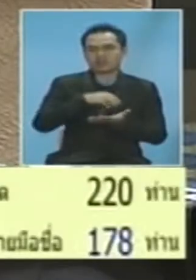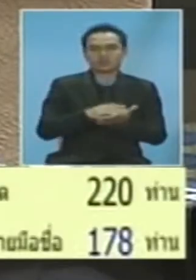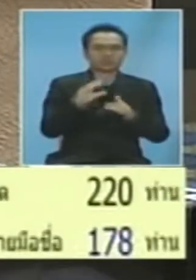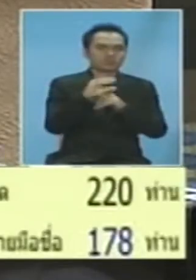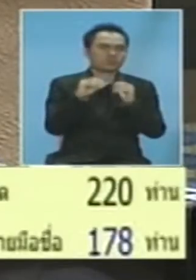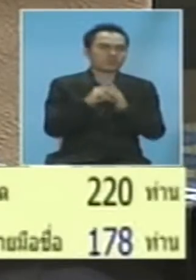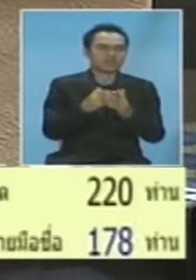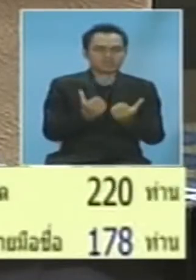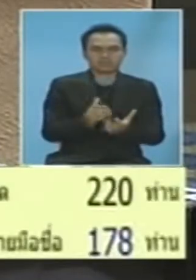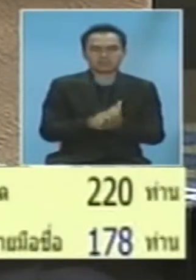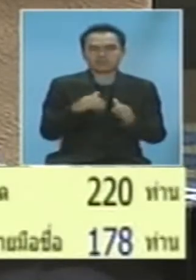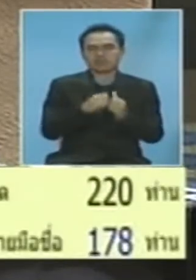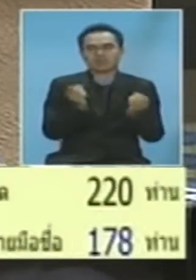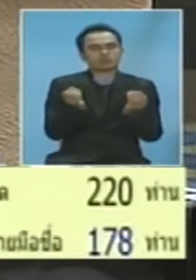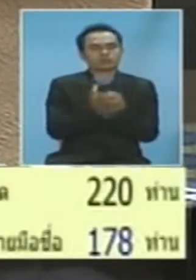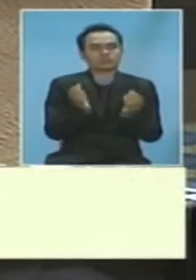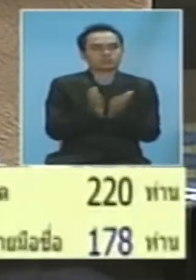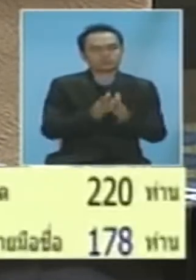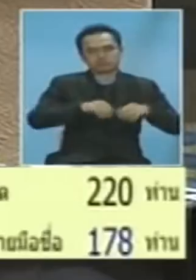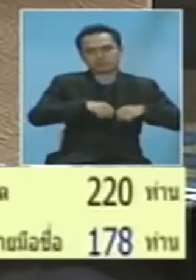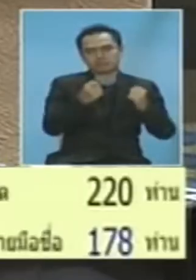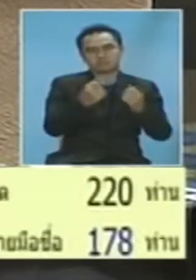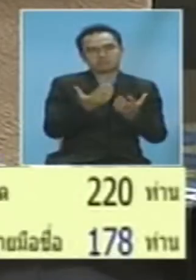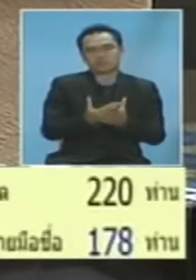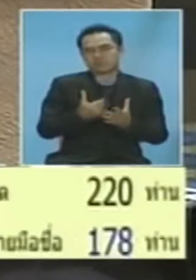การนี้ไม่ได้ก่อให้เกิดความเสียหายอะไรเลย